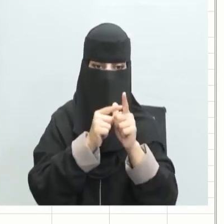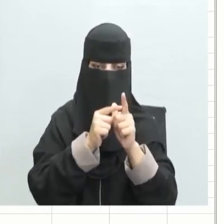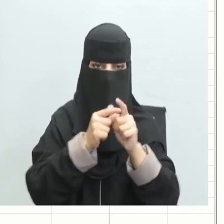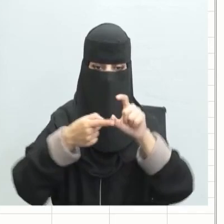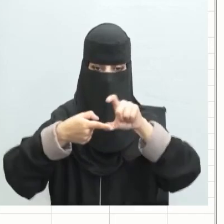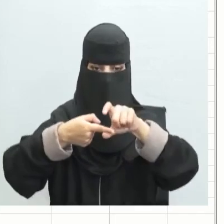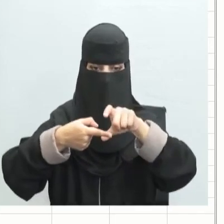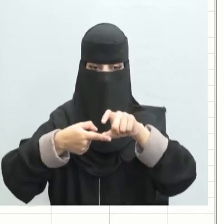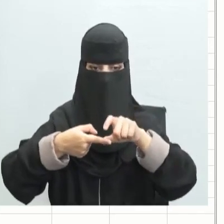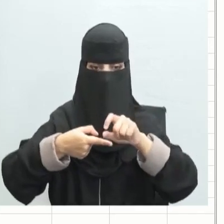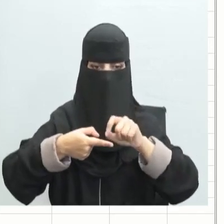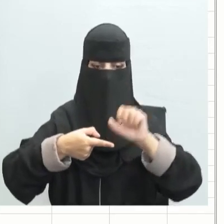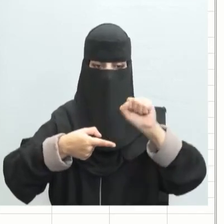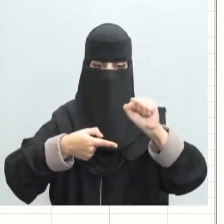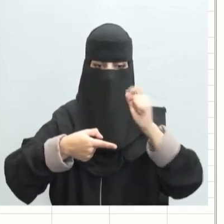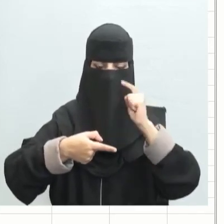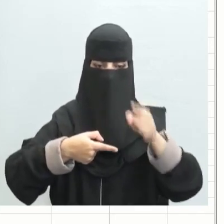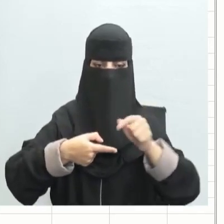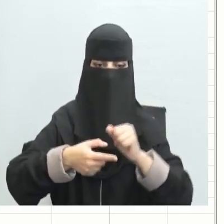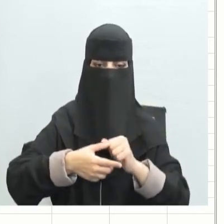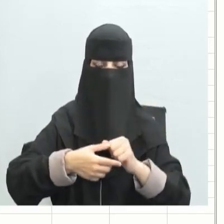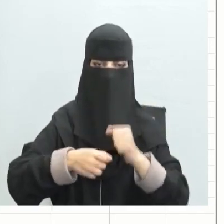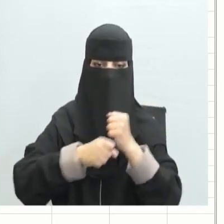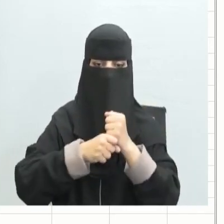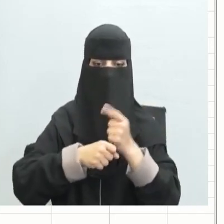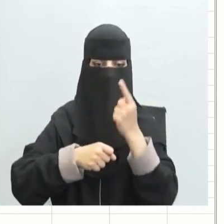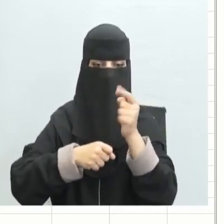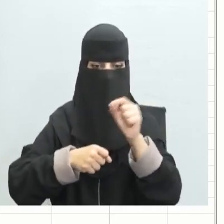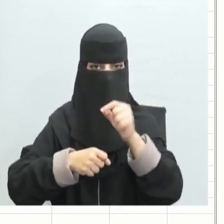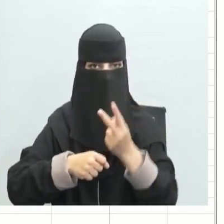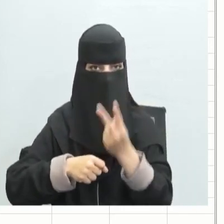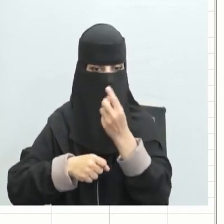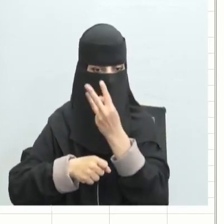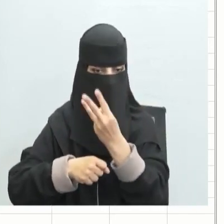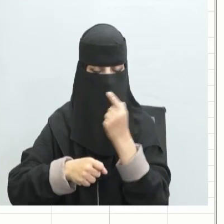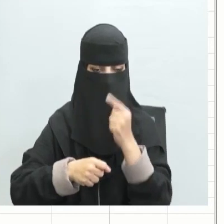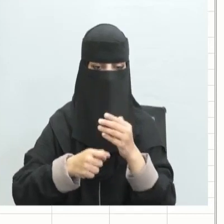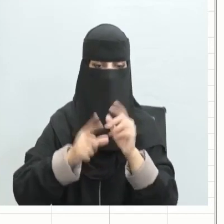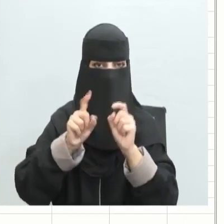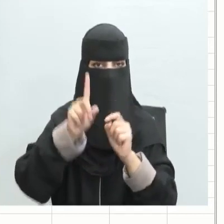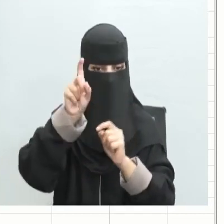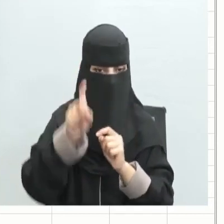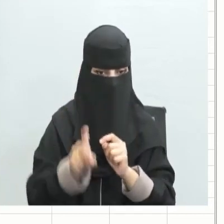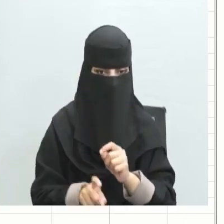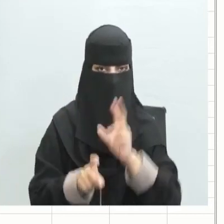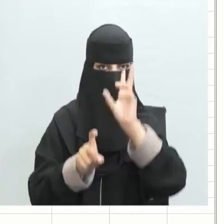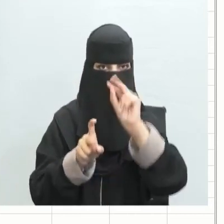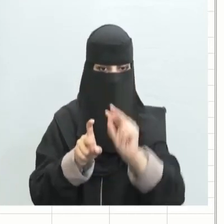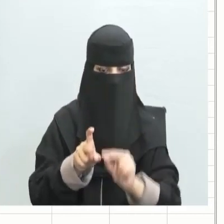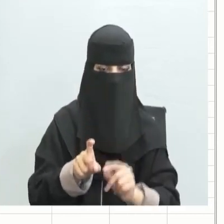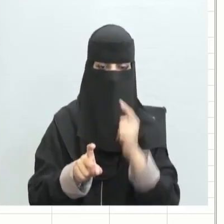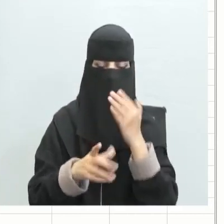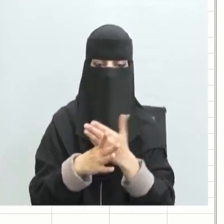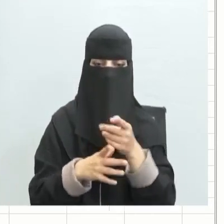تقسيم ال a بهذا الشكل وبالتالي تعطيني 1.73 اذا هنا بتصير 1.73